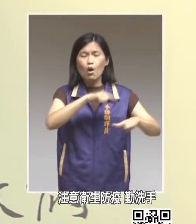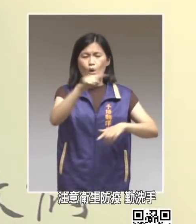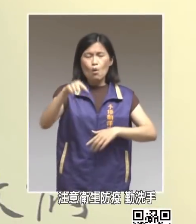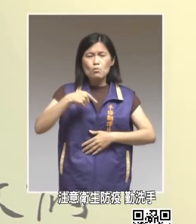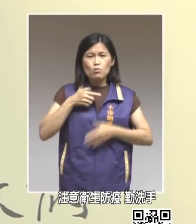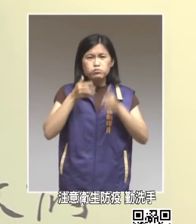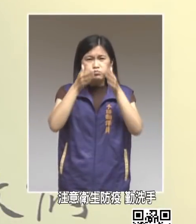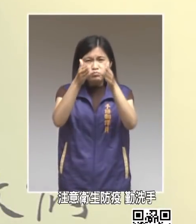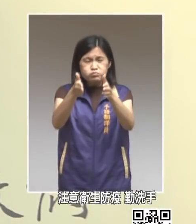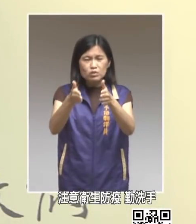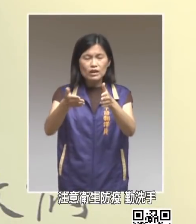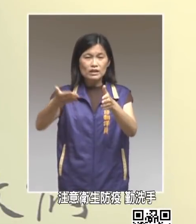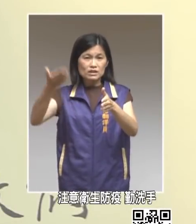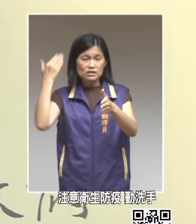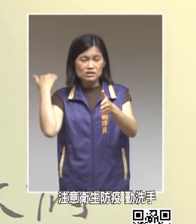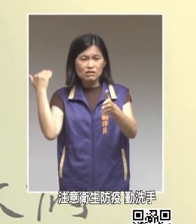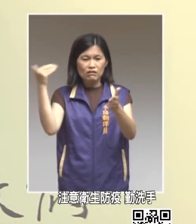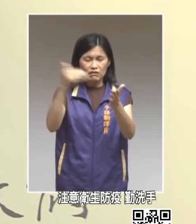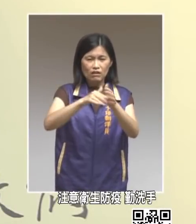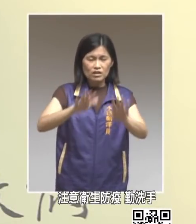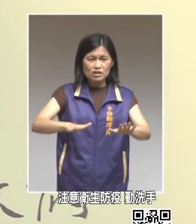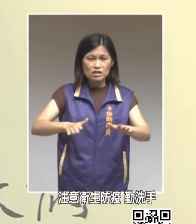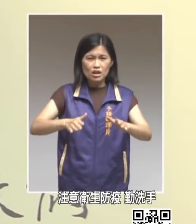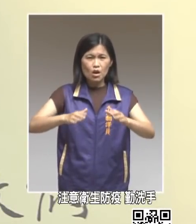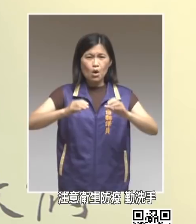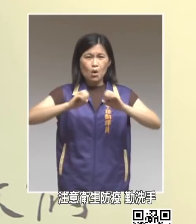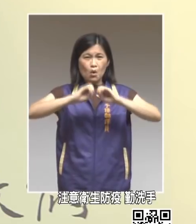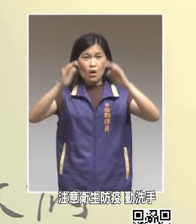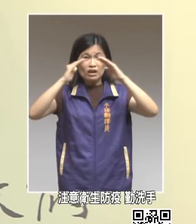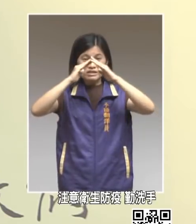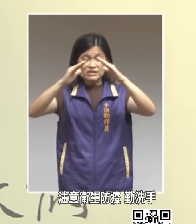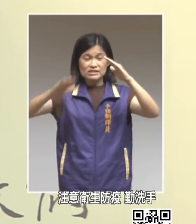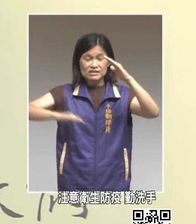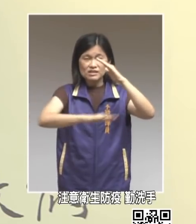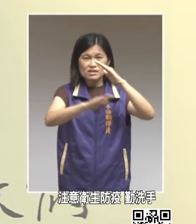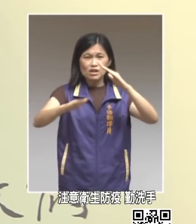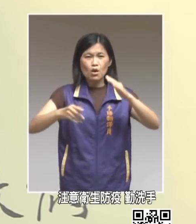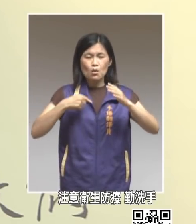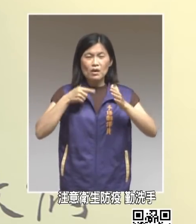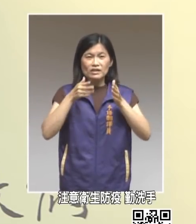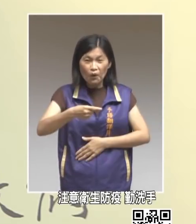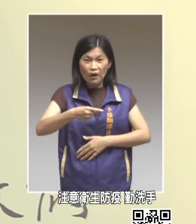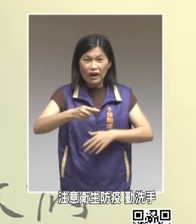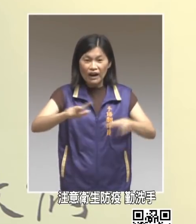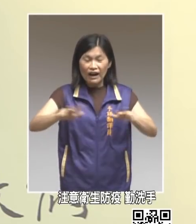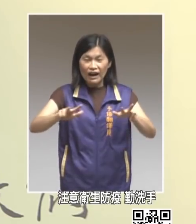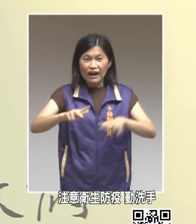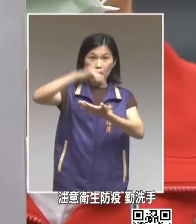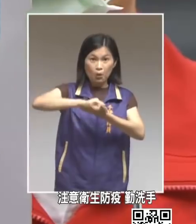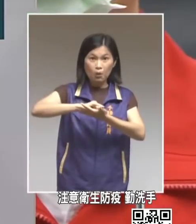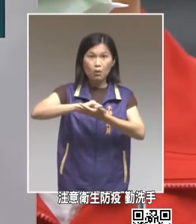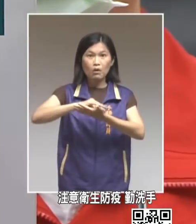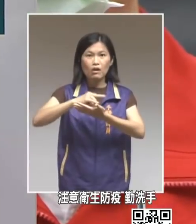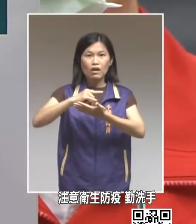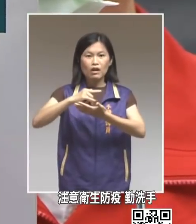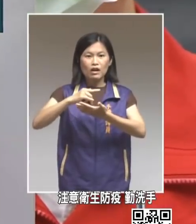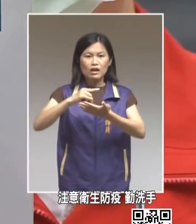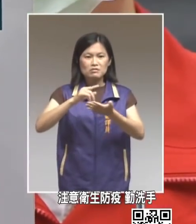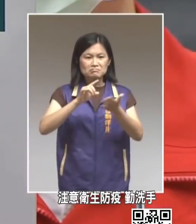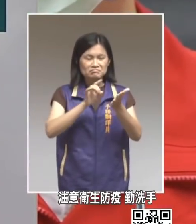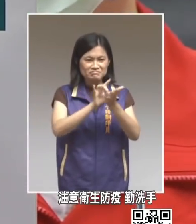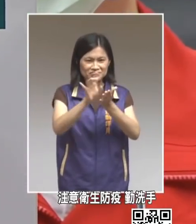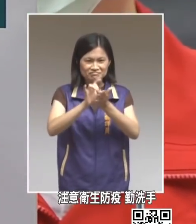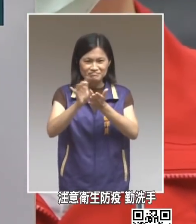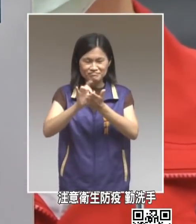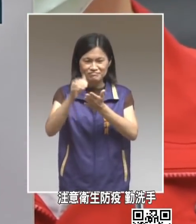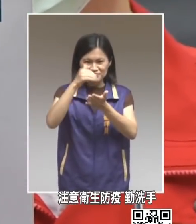大，从过去以来我们公布市场都是一向是以这个 Google Map 的代表地址为标示地址。 至于有外县市